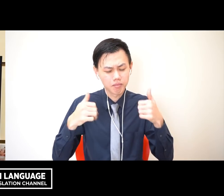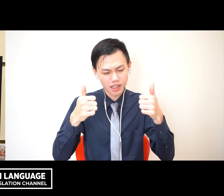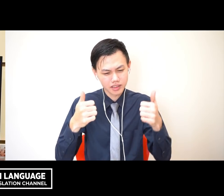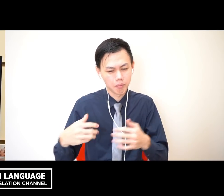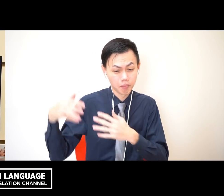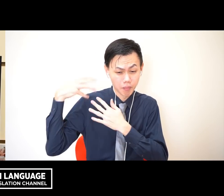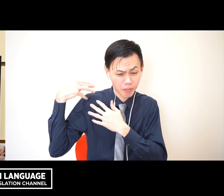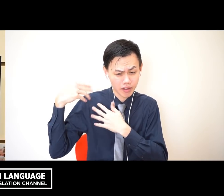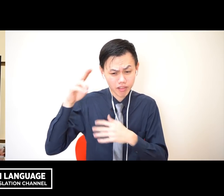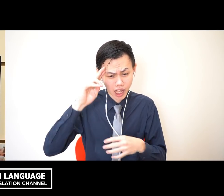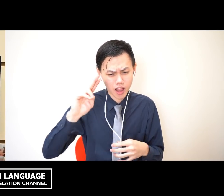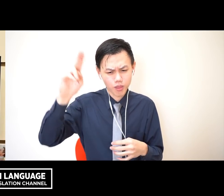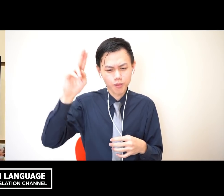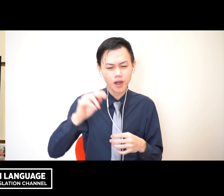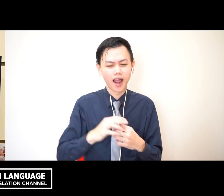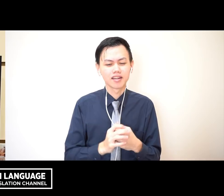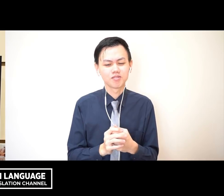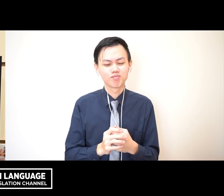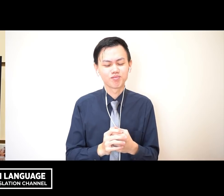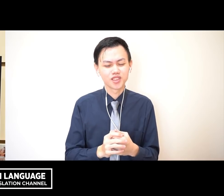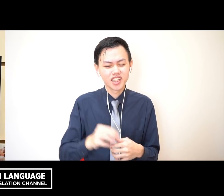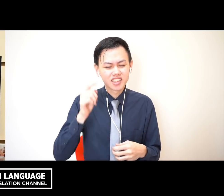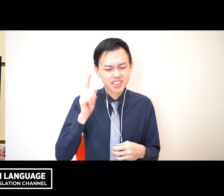sangat luar biasa, yang revolusioner. It's